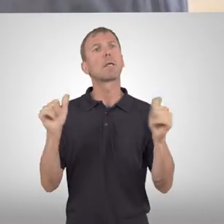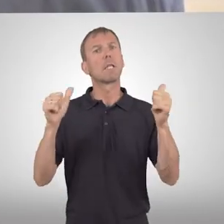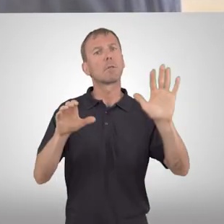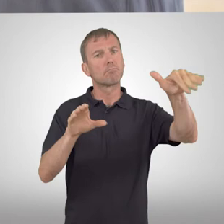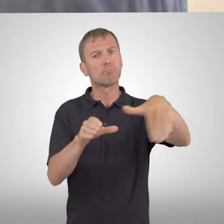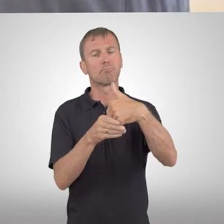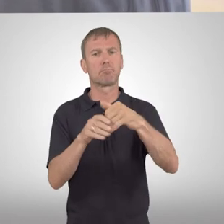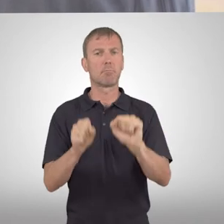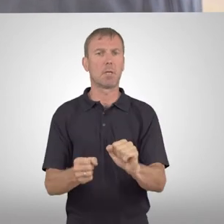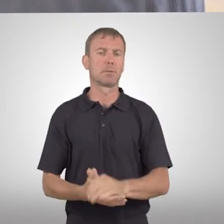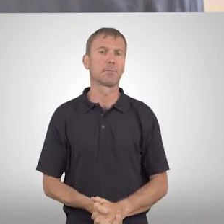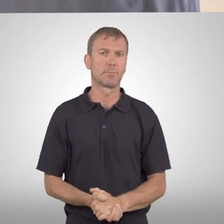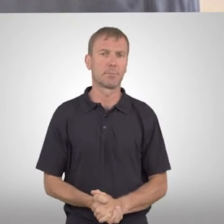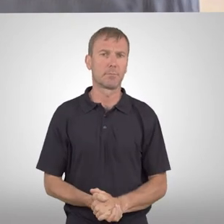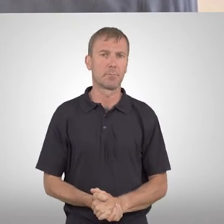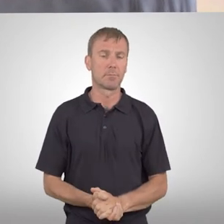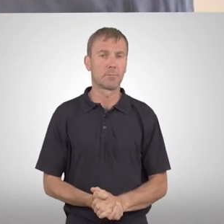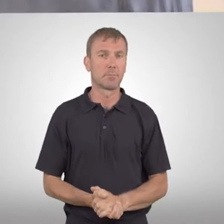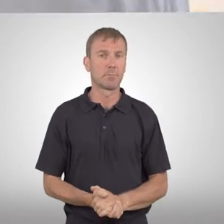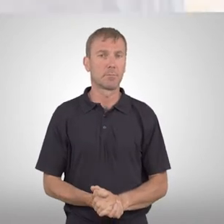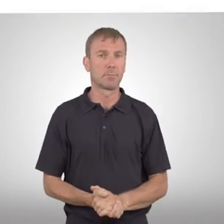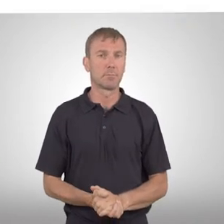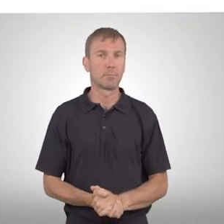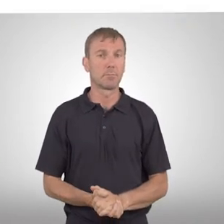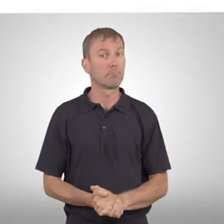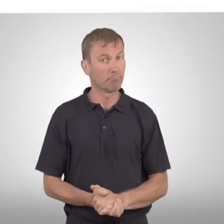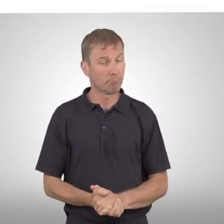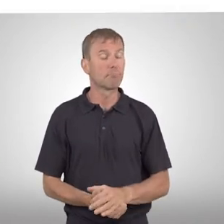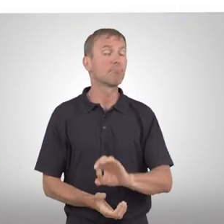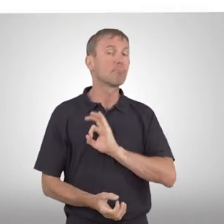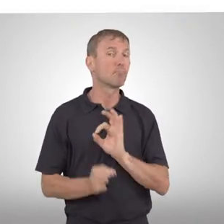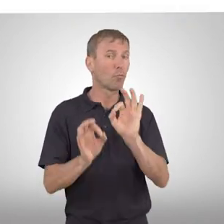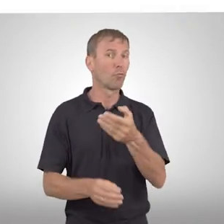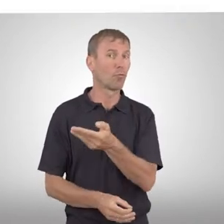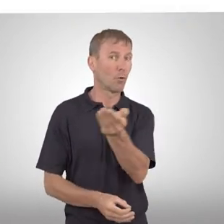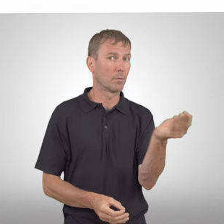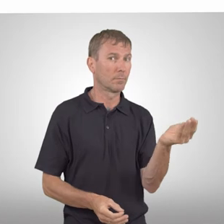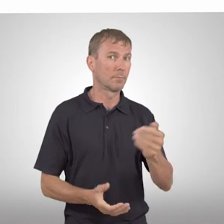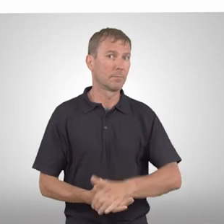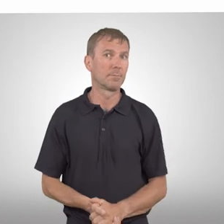Arbeitsleben zu integrieren. Es lohnt sich.